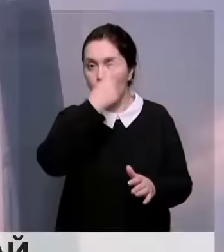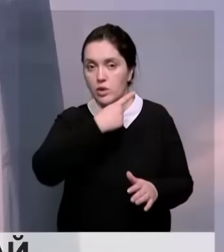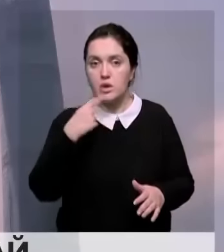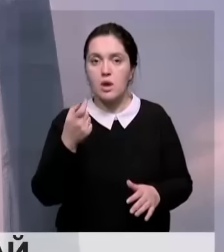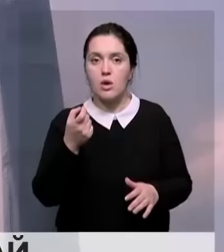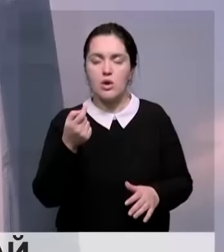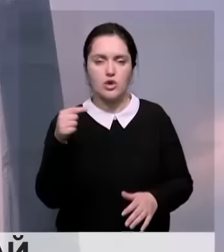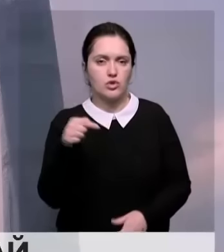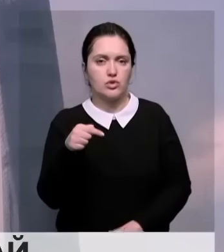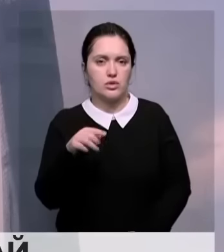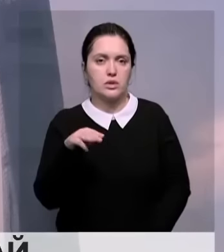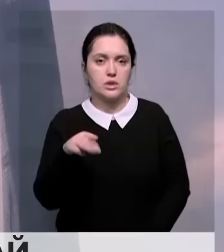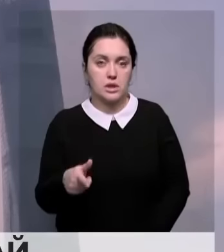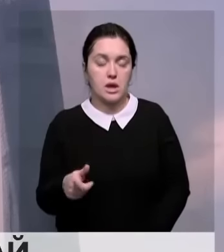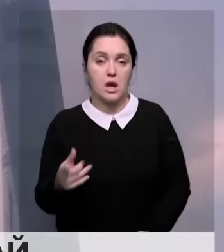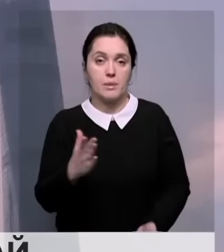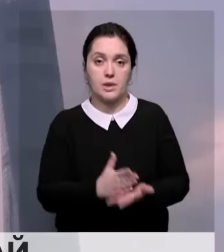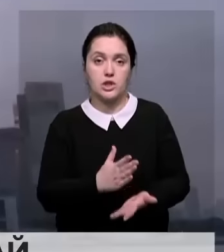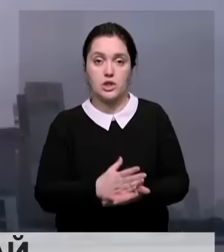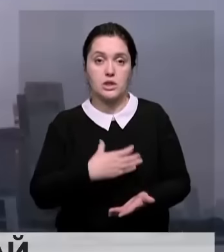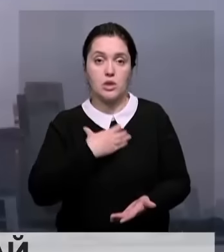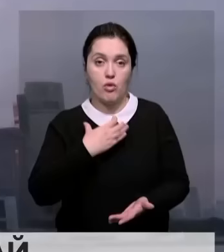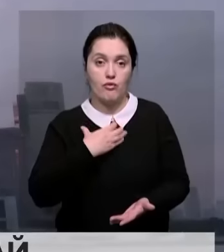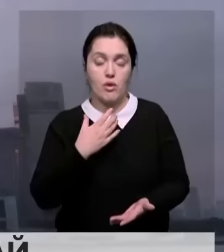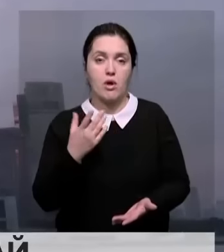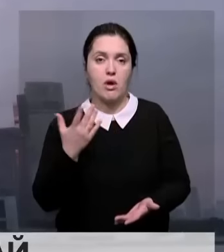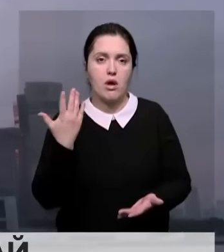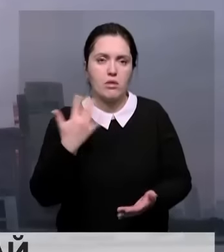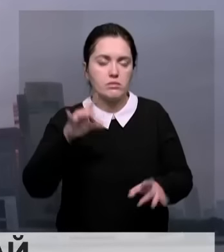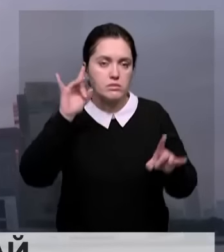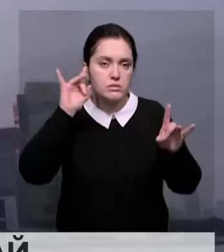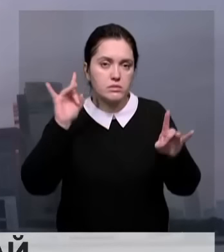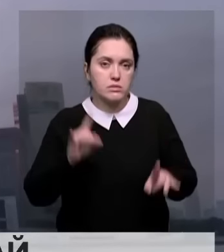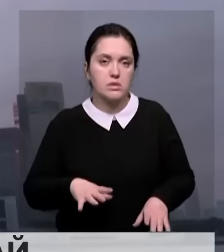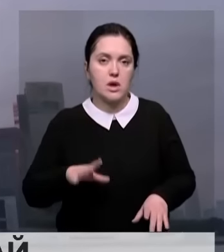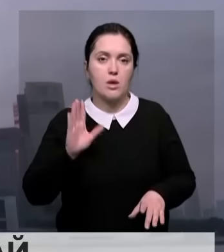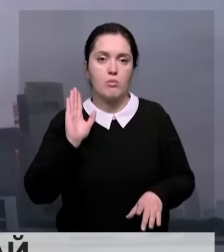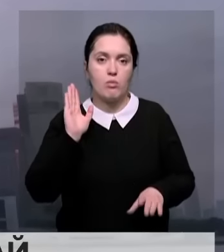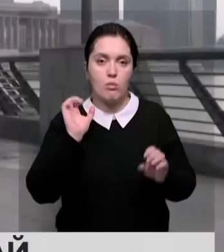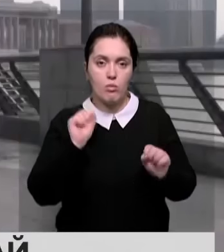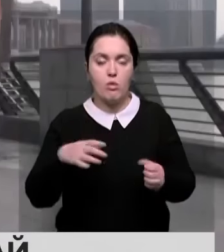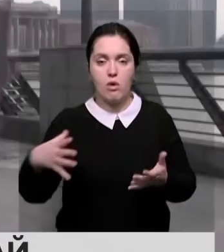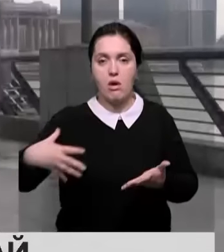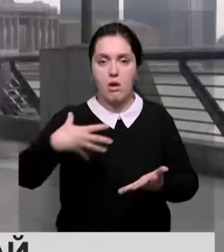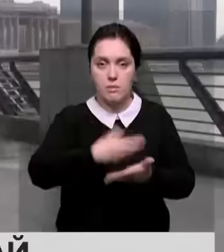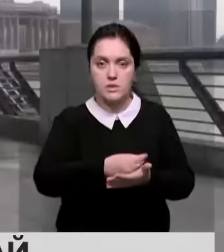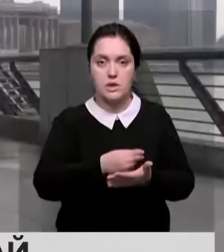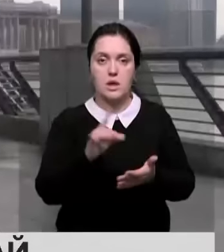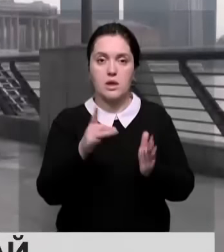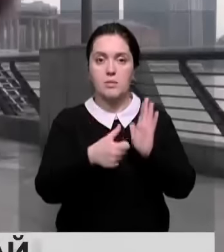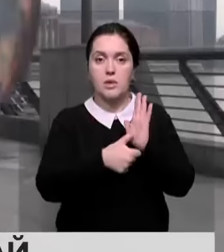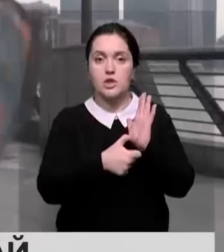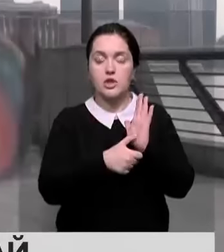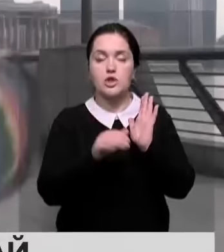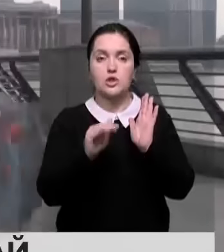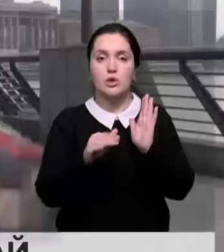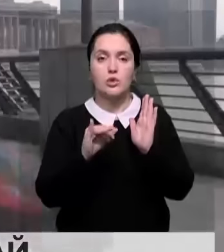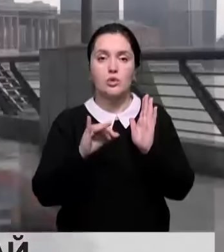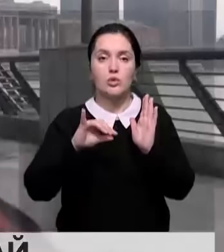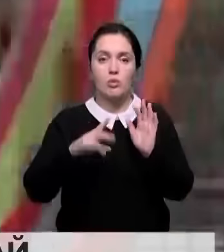в год, это чуть больше 1000 тенге. При наличии страховки ее обладатель в экстренной ситуации может претендовать на возмещение в размере